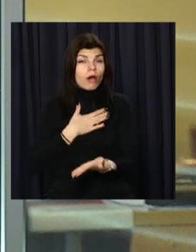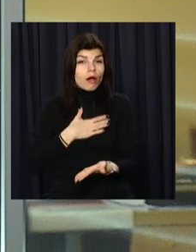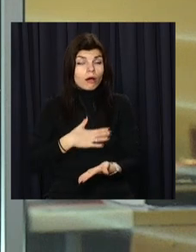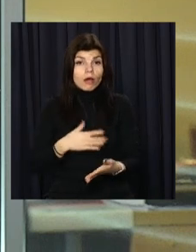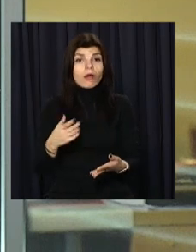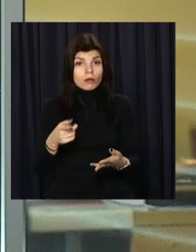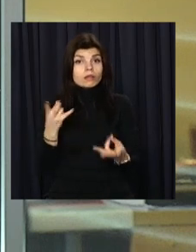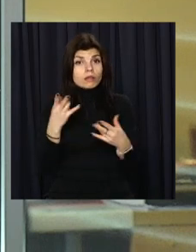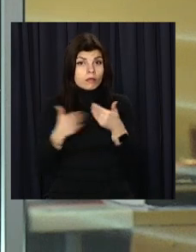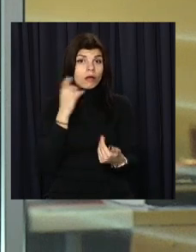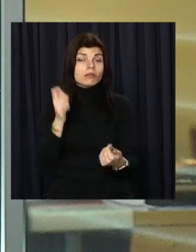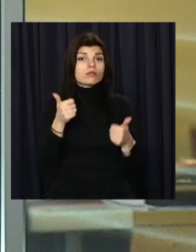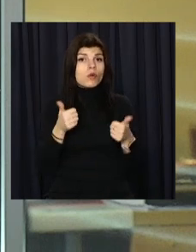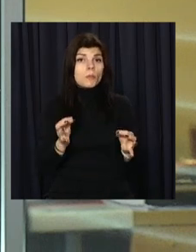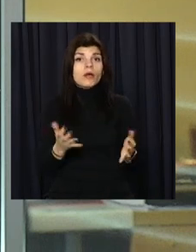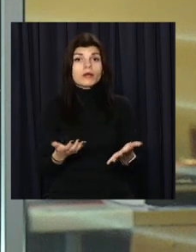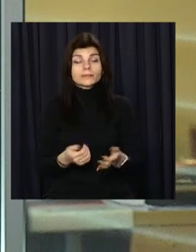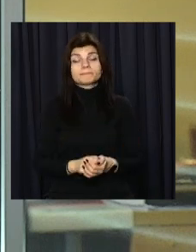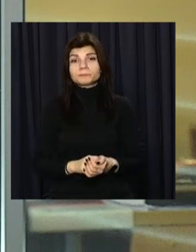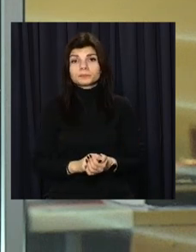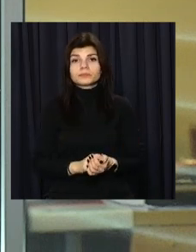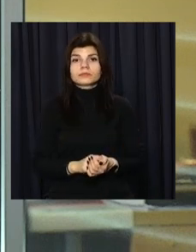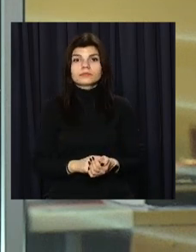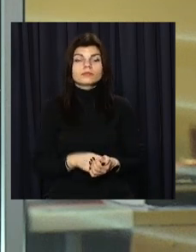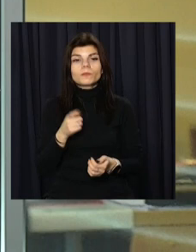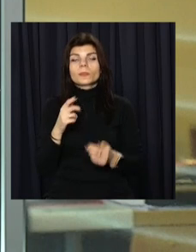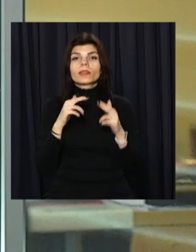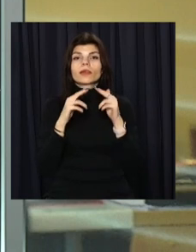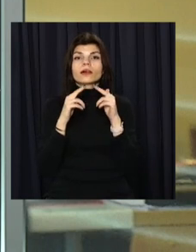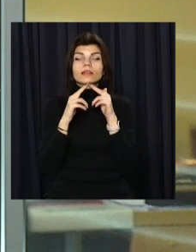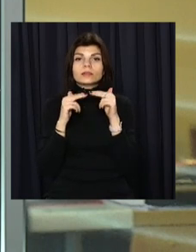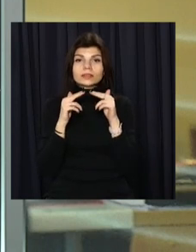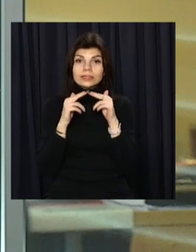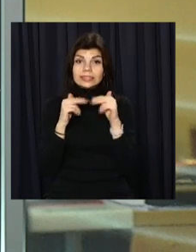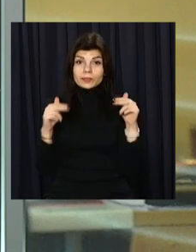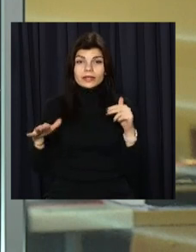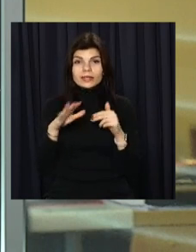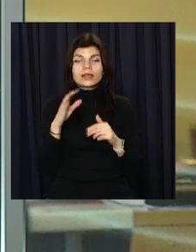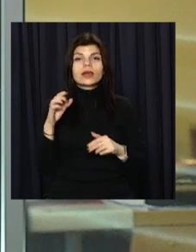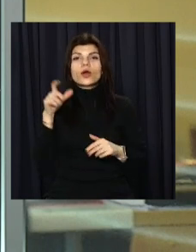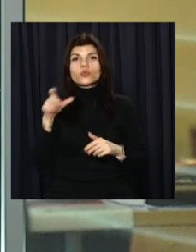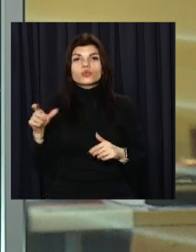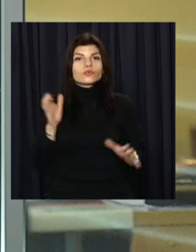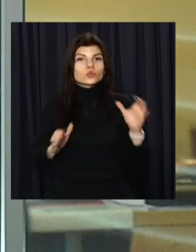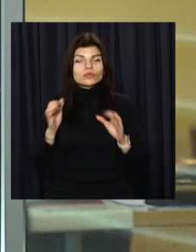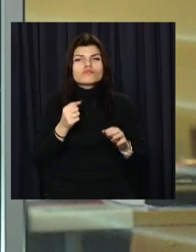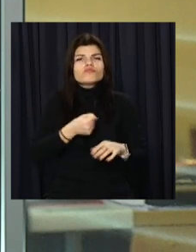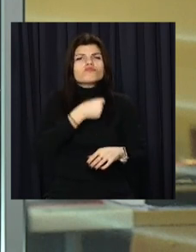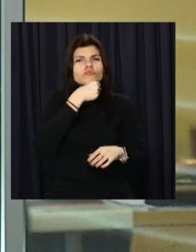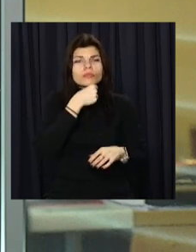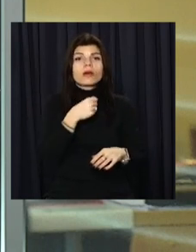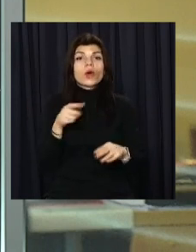Легкі жертви для шахраїв. У Дніпрі студентів університету третього віку навчали, як не попастися на